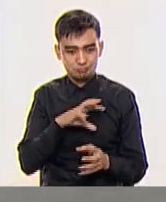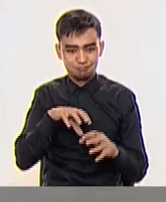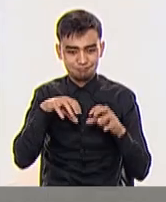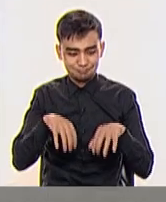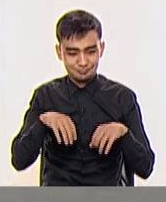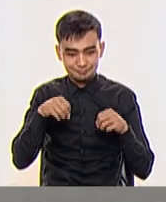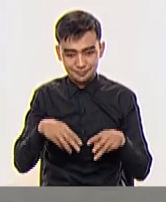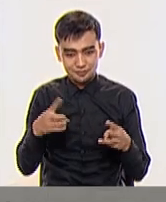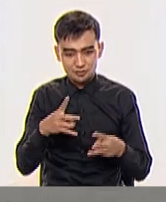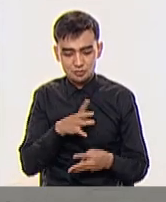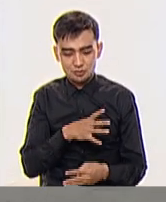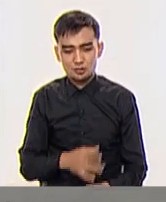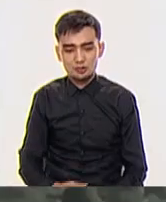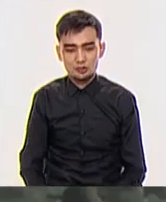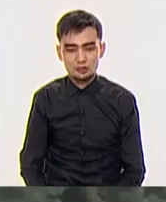наоборот.